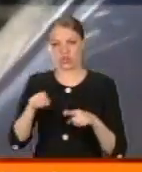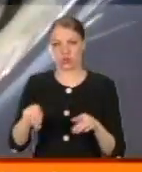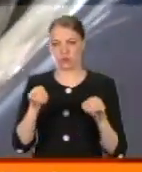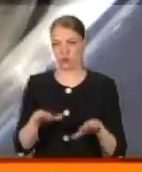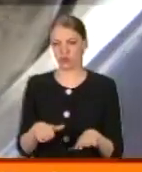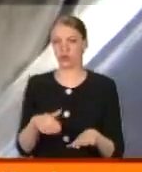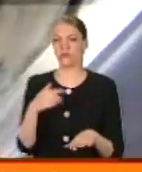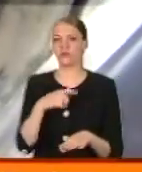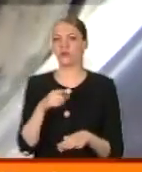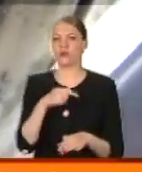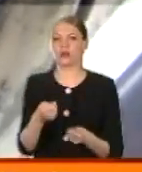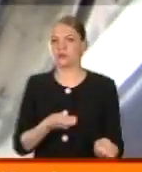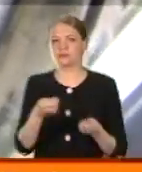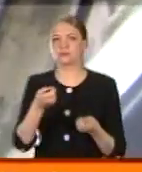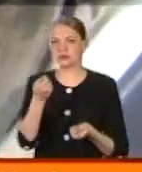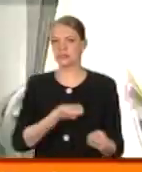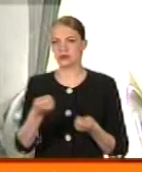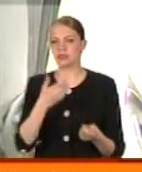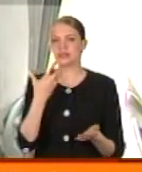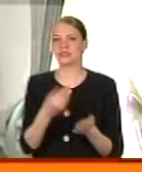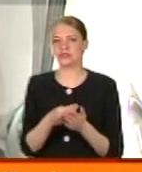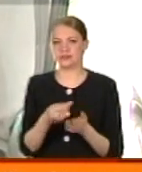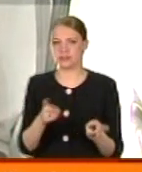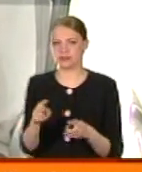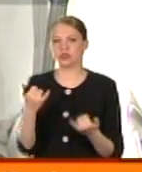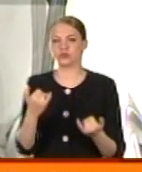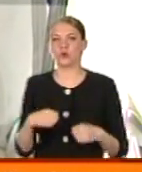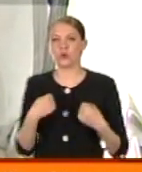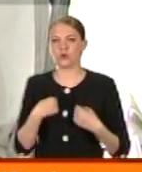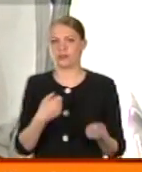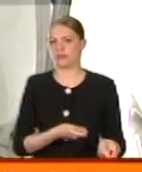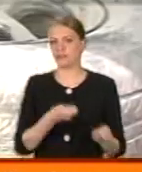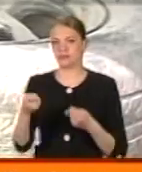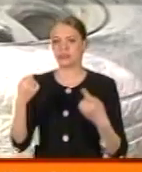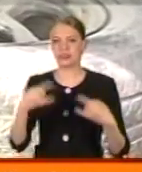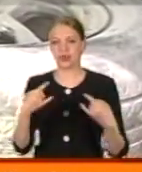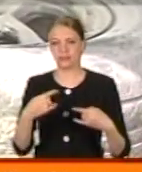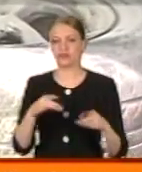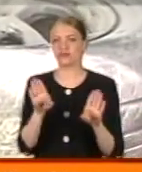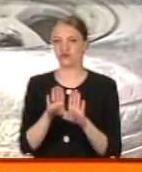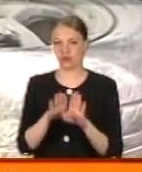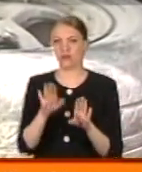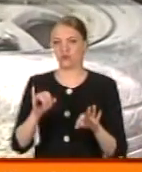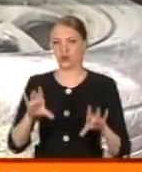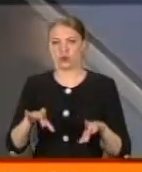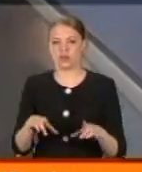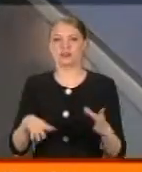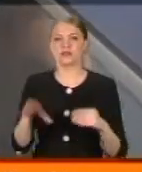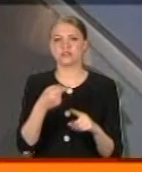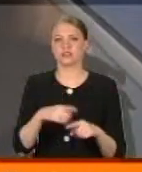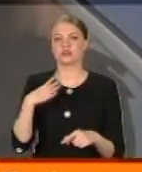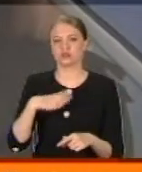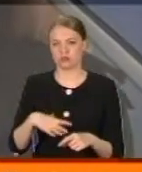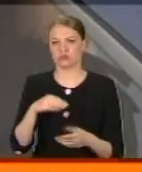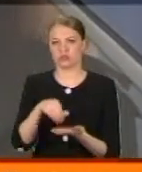постанову. Дешицями перевозить свій нехитрий скарб. Цього разу намагався евакуювати телевізор, шафу та колеса. Все це його